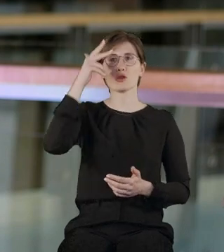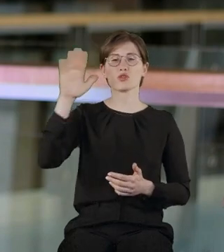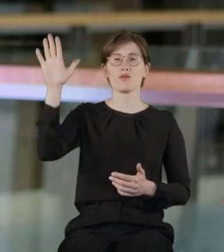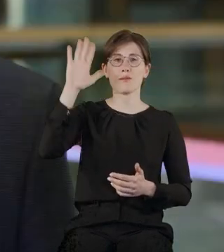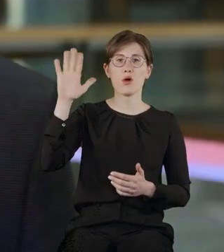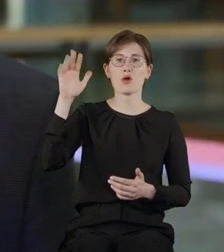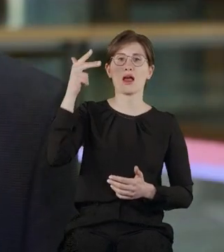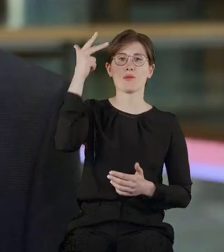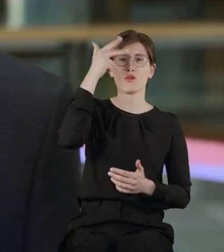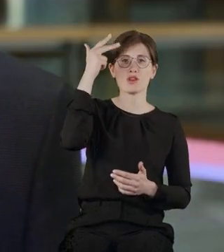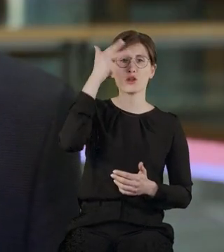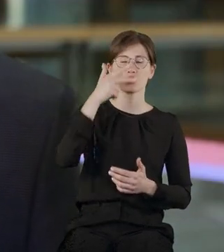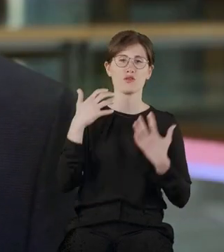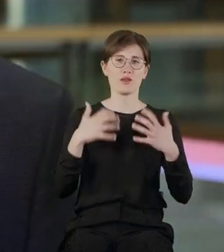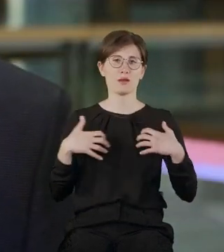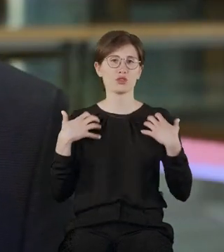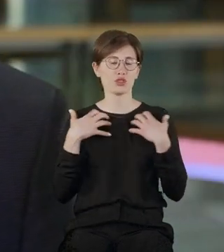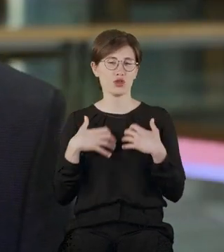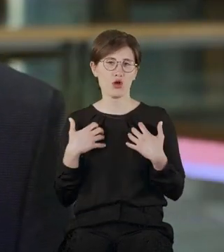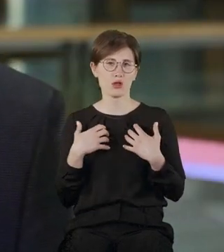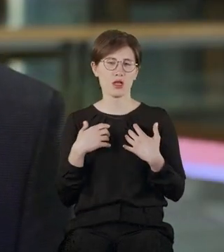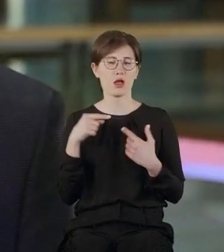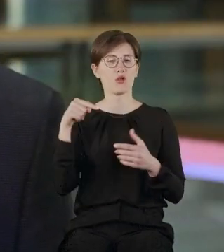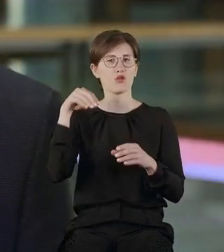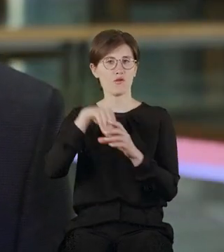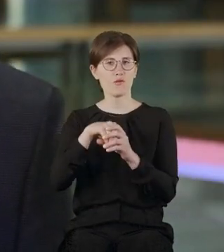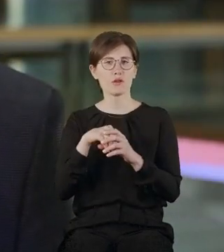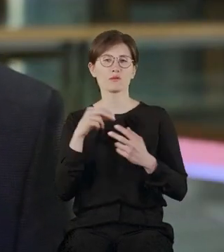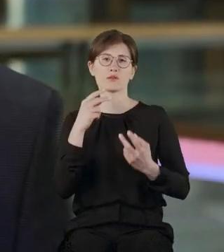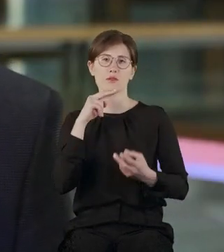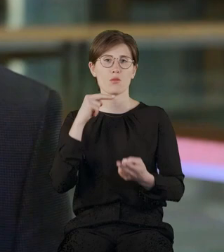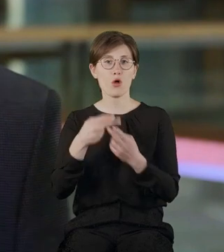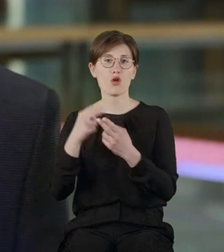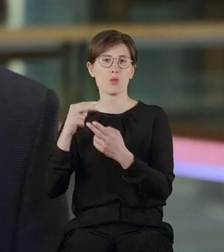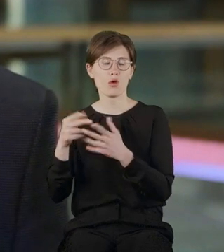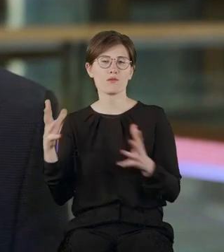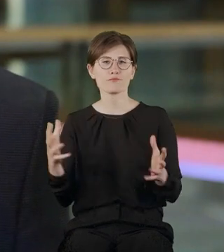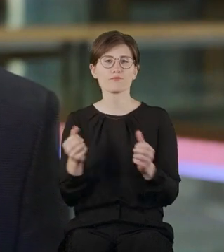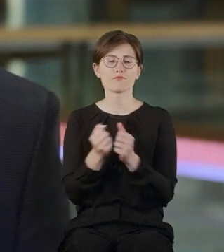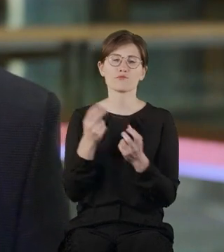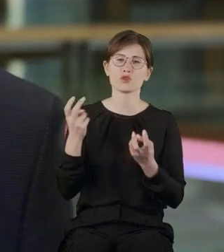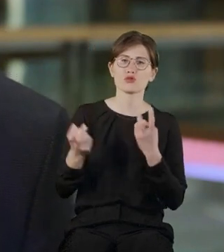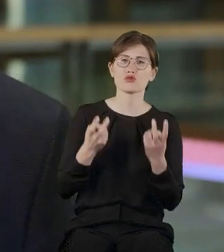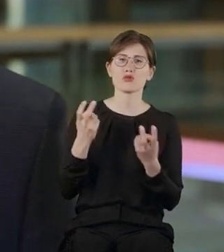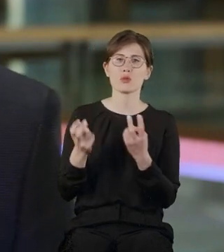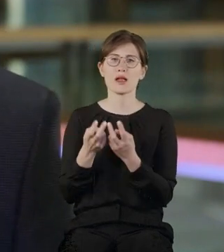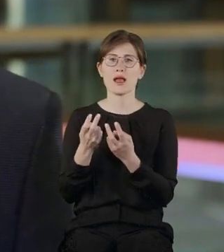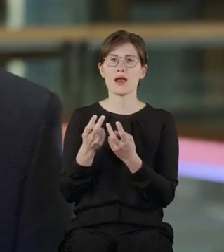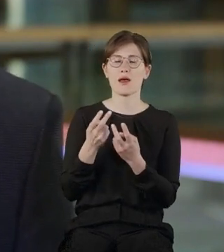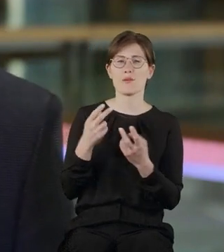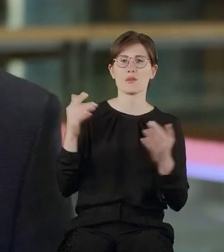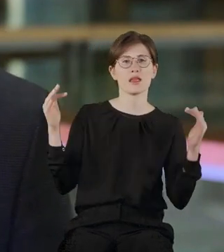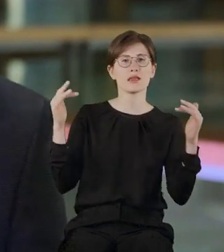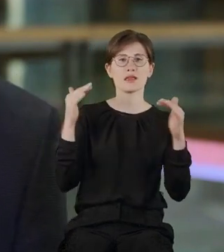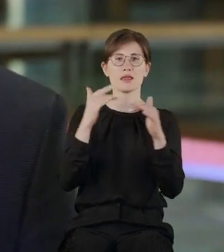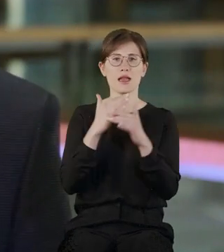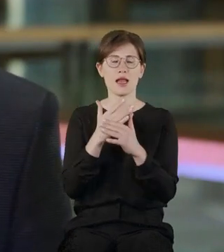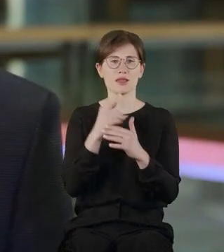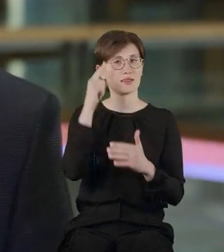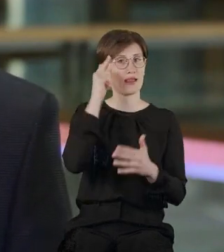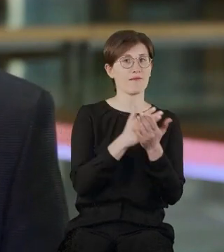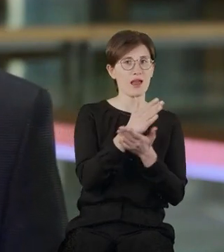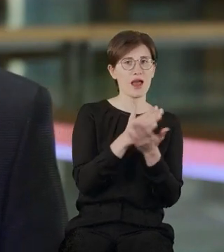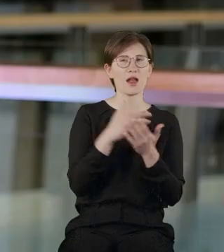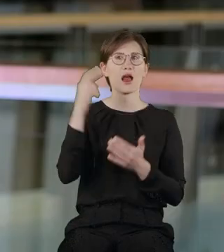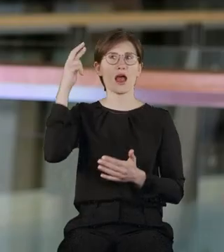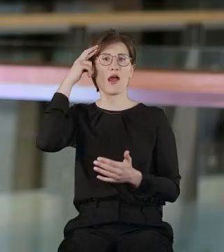filozofia przyrody starają się odpowiedzieć na pytanie o to, jaka jest relacja między wiarą a